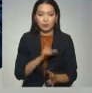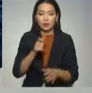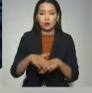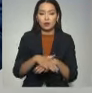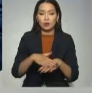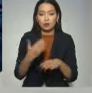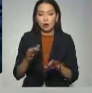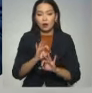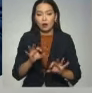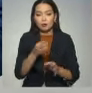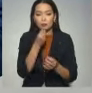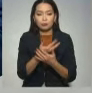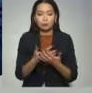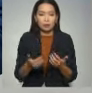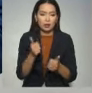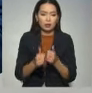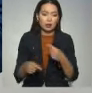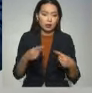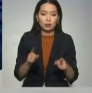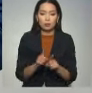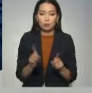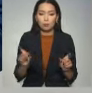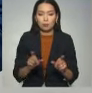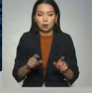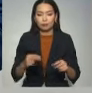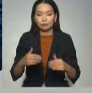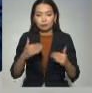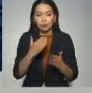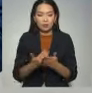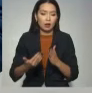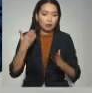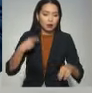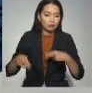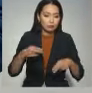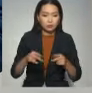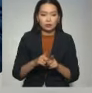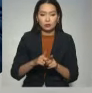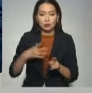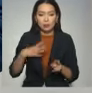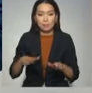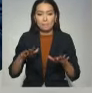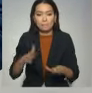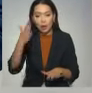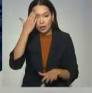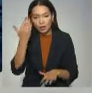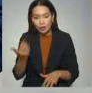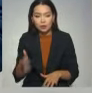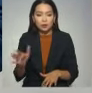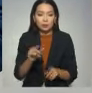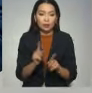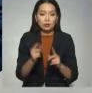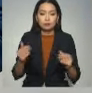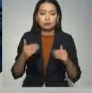айтуынша, азық-түлік атаулы әр мерекеге қарсы қымбаттайды. Сондықтан ертерек қамдануға тура келеді дейді. Жергілікті әкімдік бағаны негізсіз